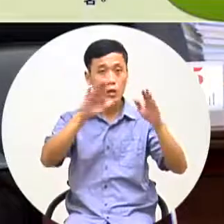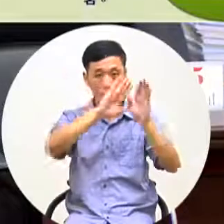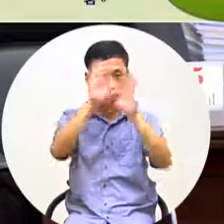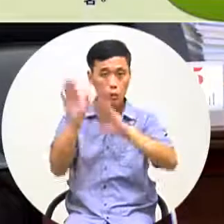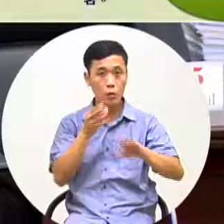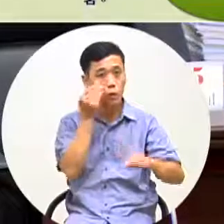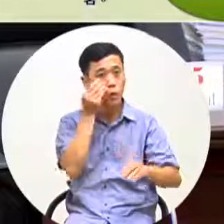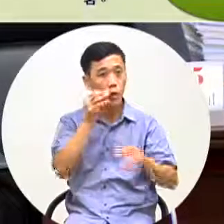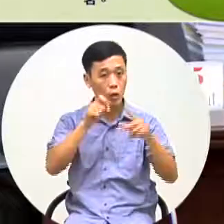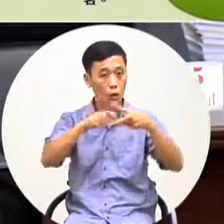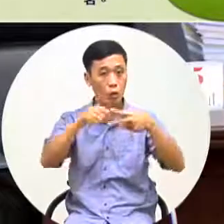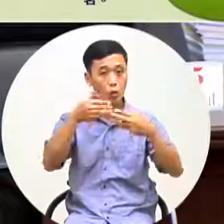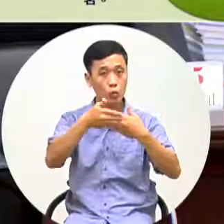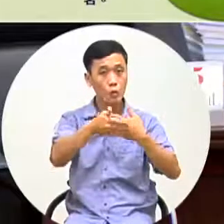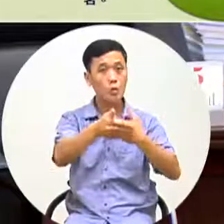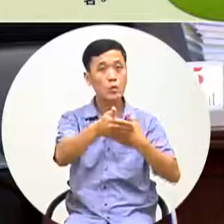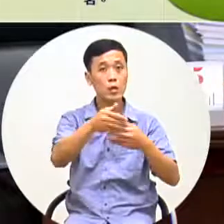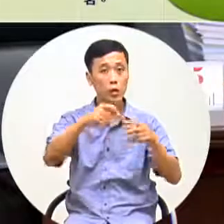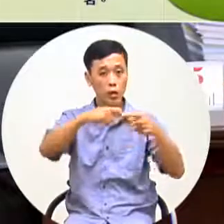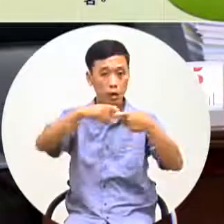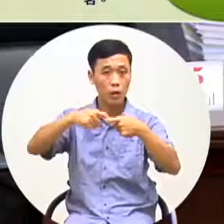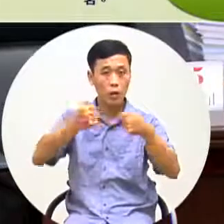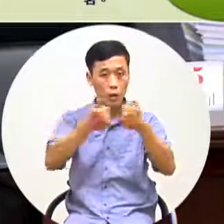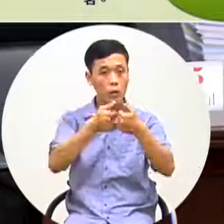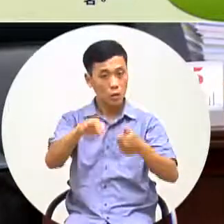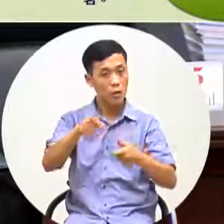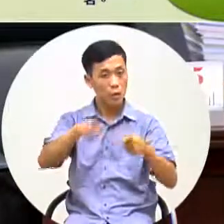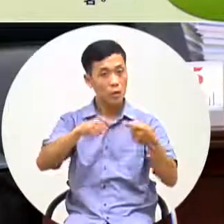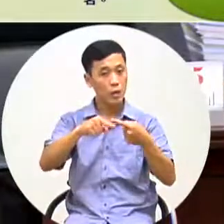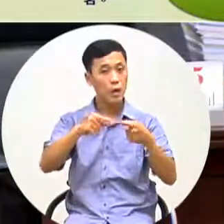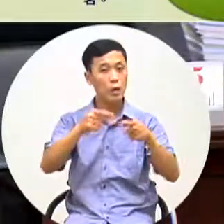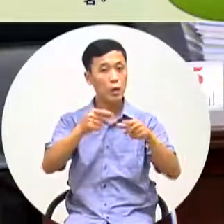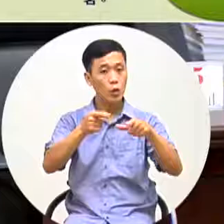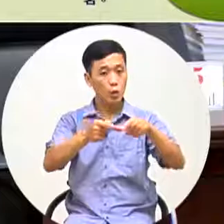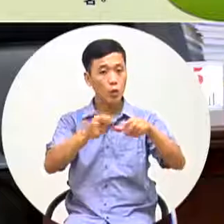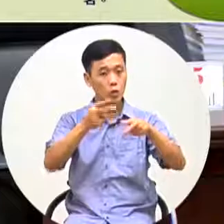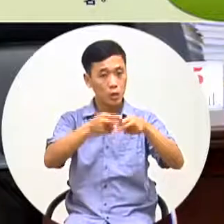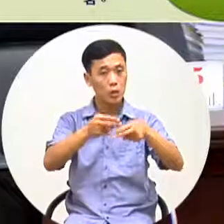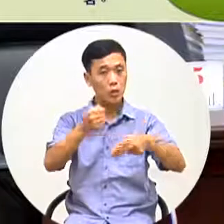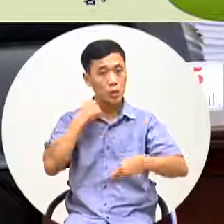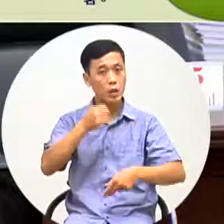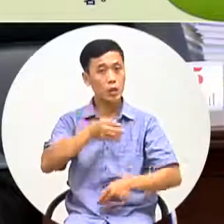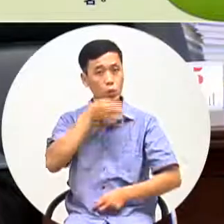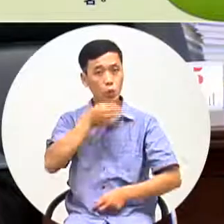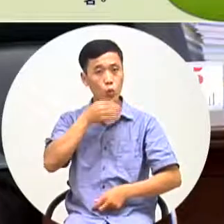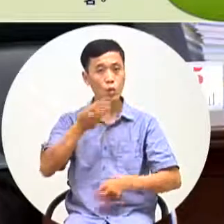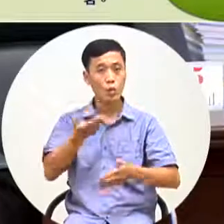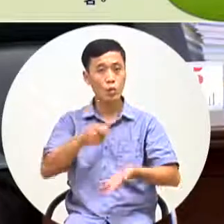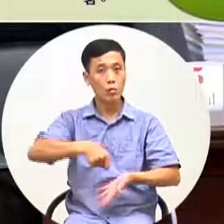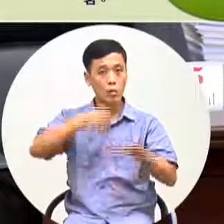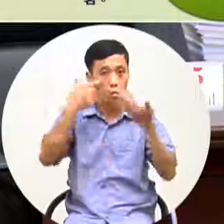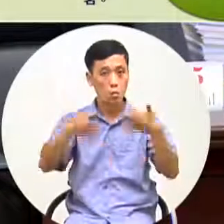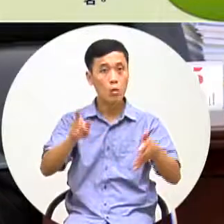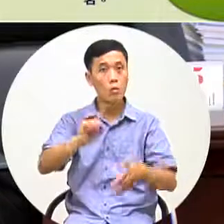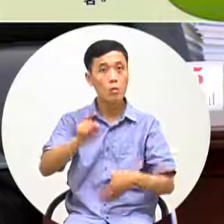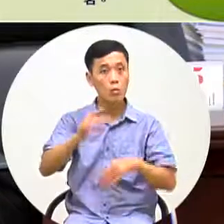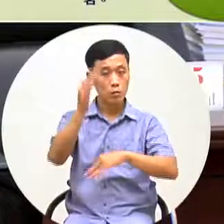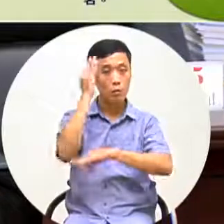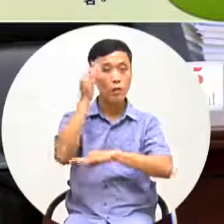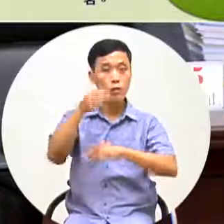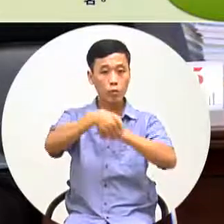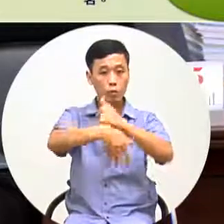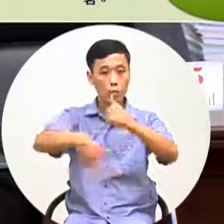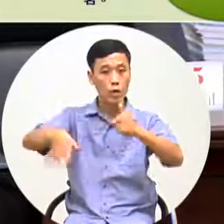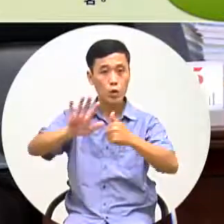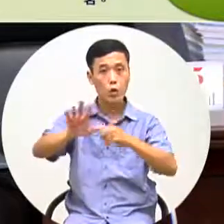的。那所以呢，现在看起来呢，我们知道刚刚有提到，就是说政府机关有20个人的部分，这个可